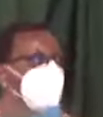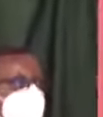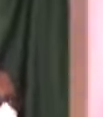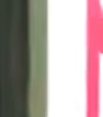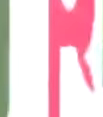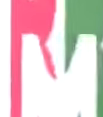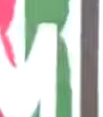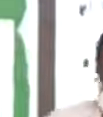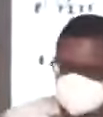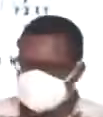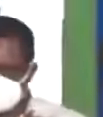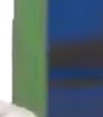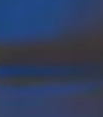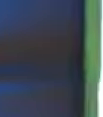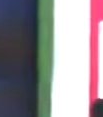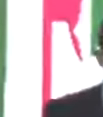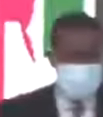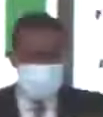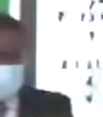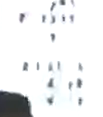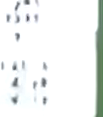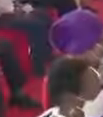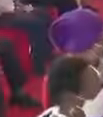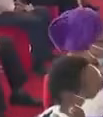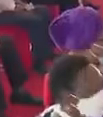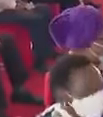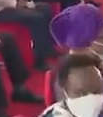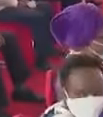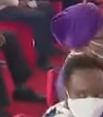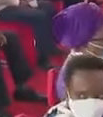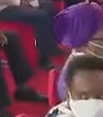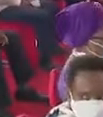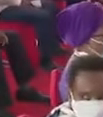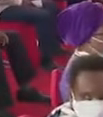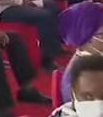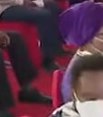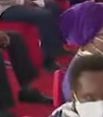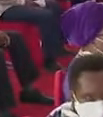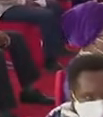kwa makofi mheshimiwa aliyekuwa waziri mkuu mheshimiwa Raila Odinga.